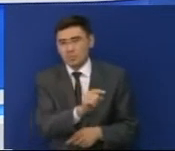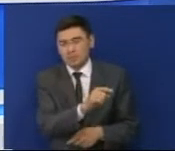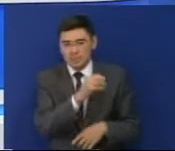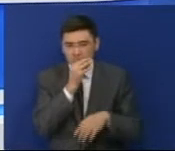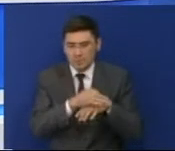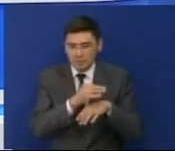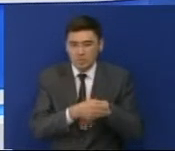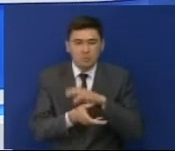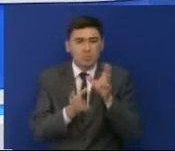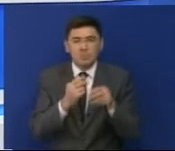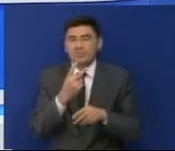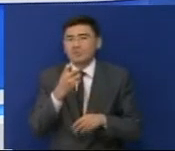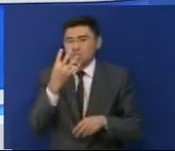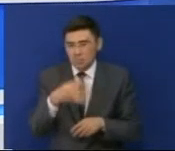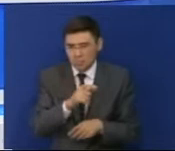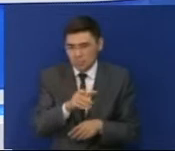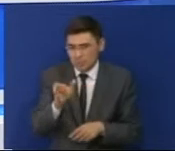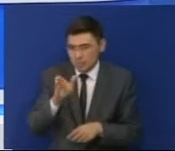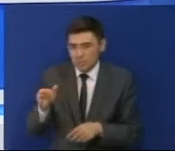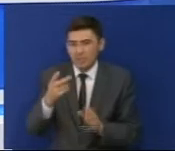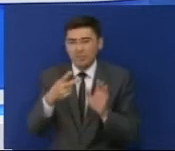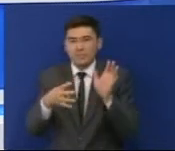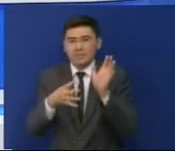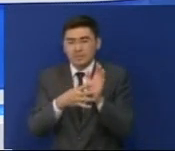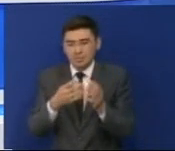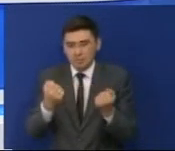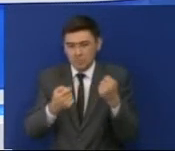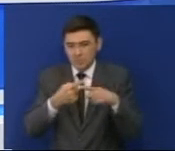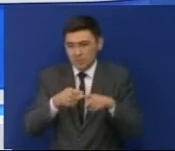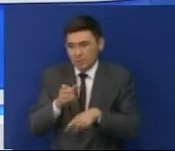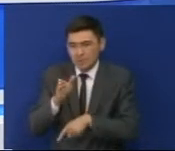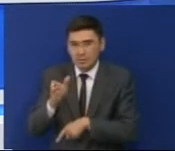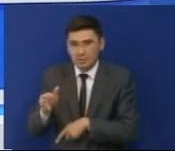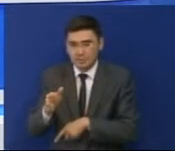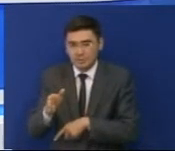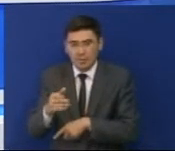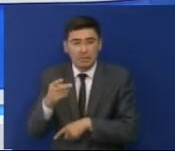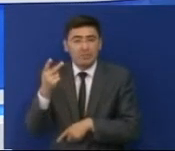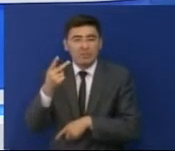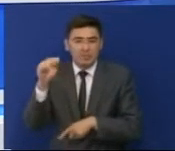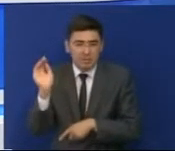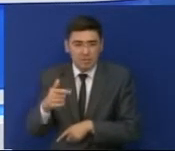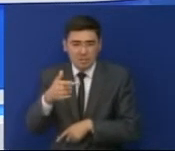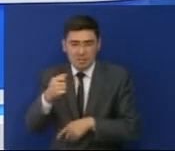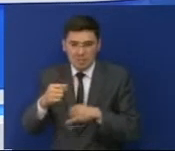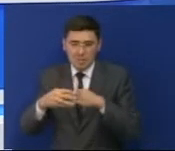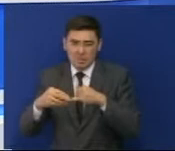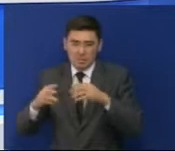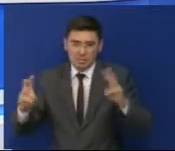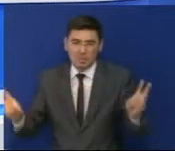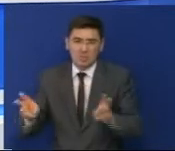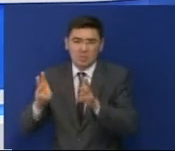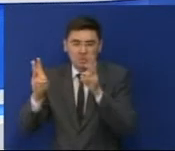органдардан 240-тан астам адам және 29 техника жұмылдырылған. Өрт 2000 гектардай жерді қам қызыл